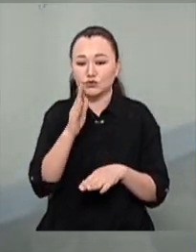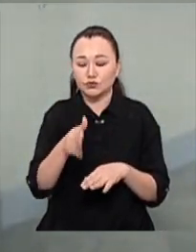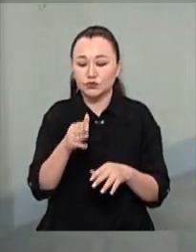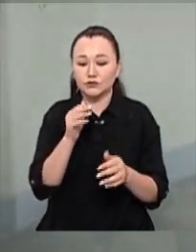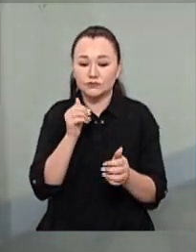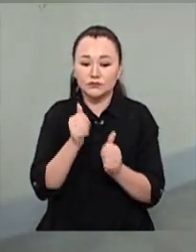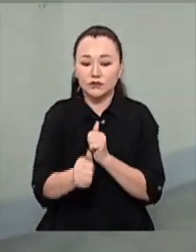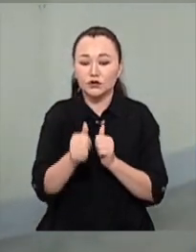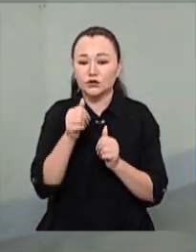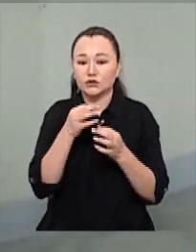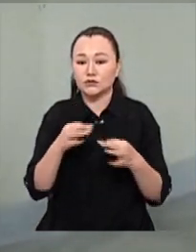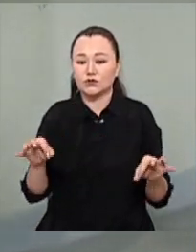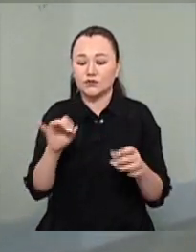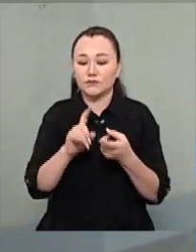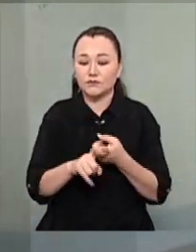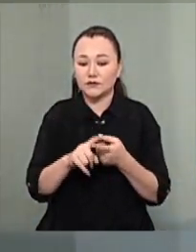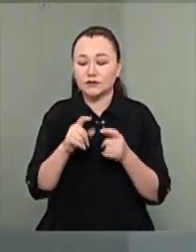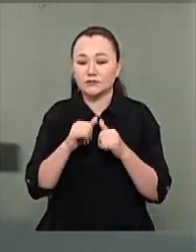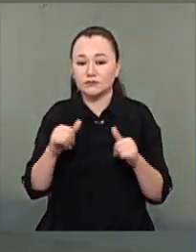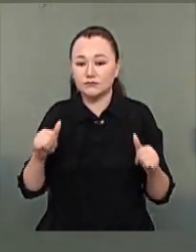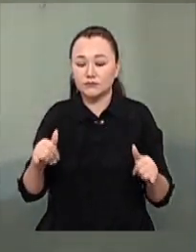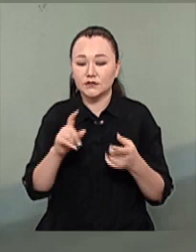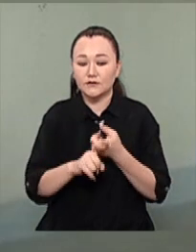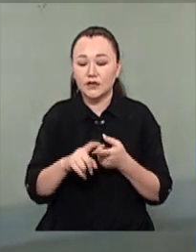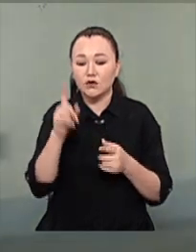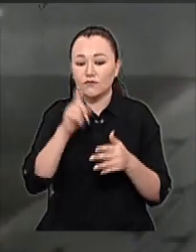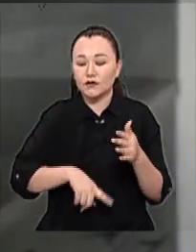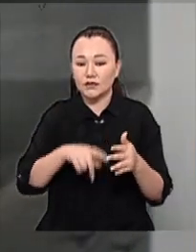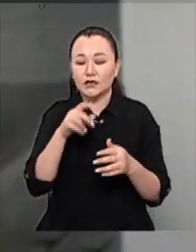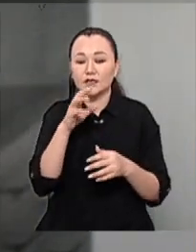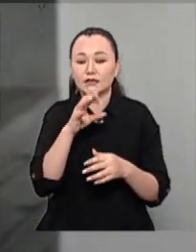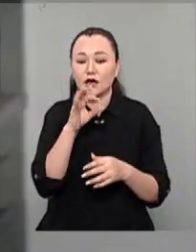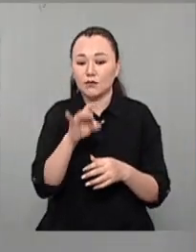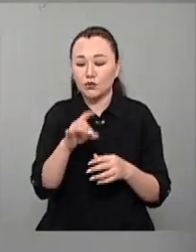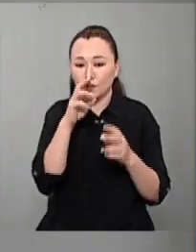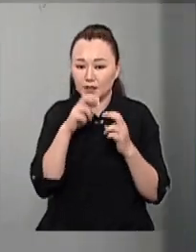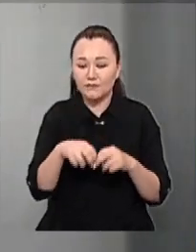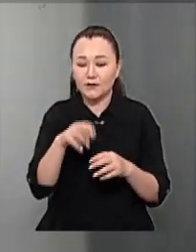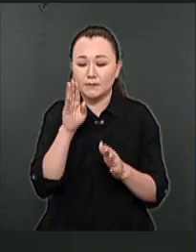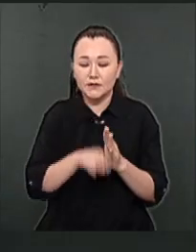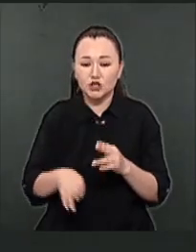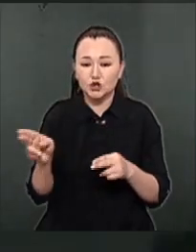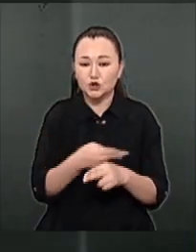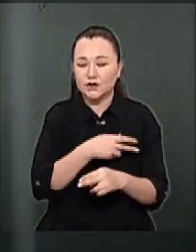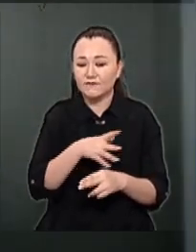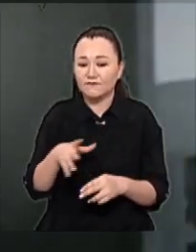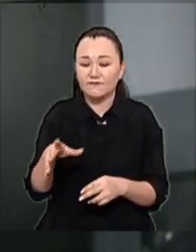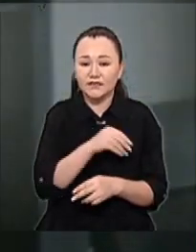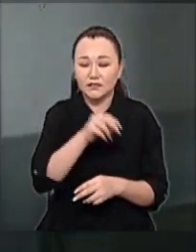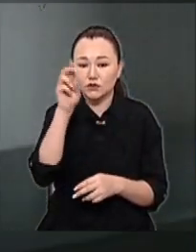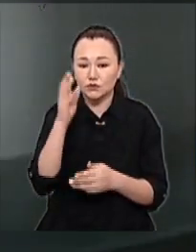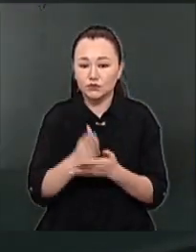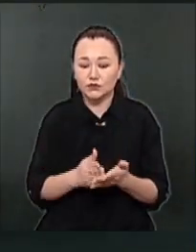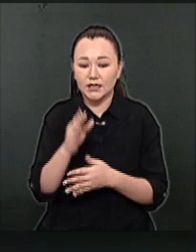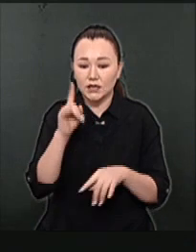шагать в сторону демократии уверены эксперты они предлагают по сингапурскому опыту проверять без исключения всех государственных служащих